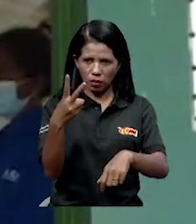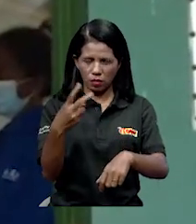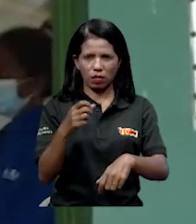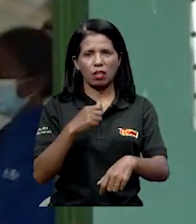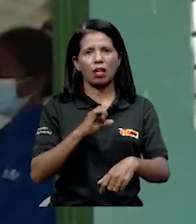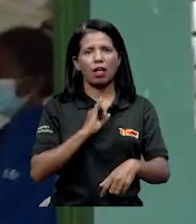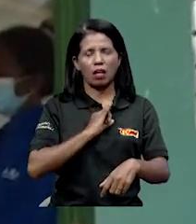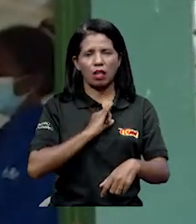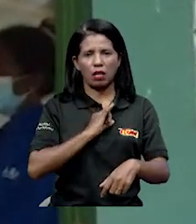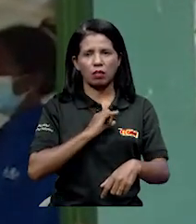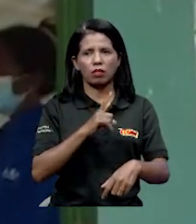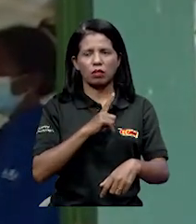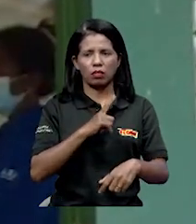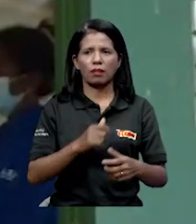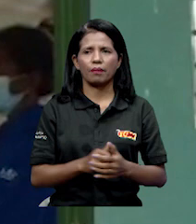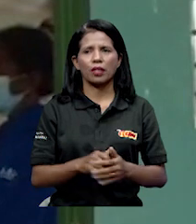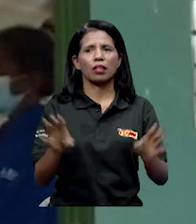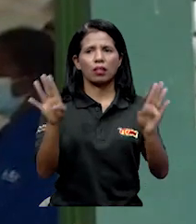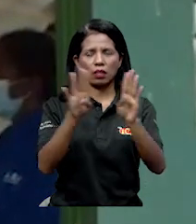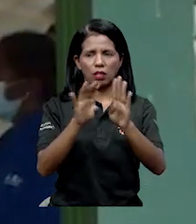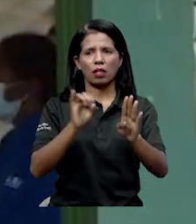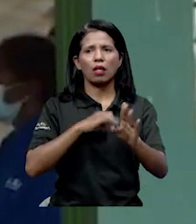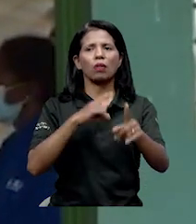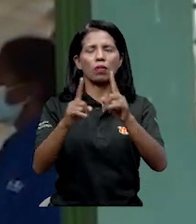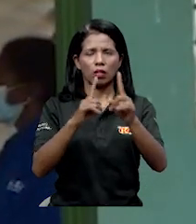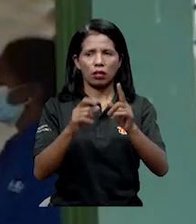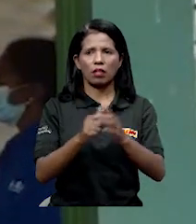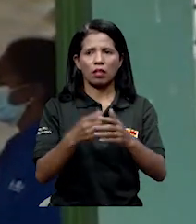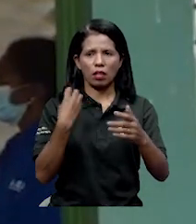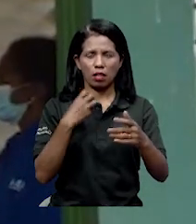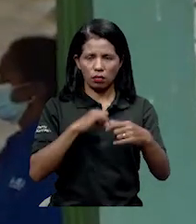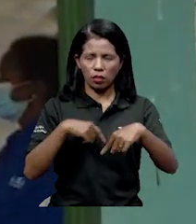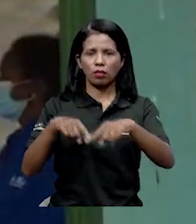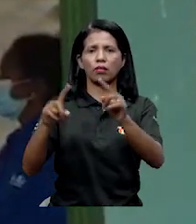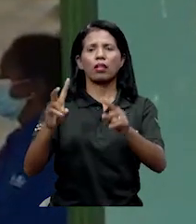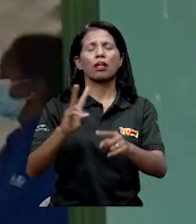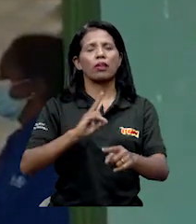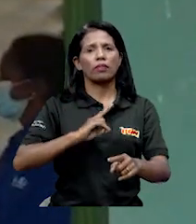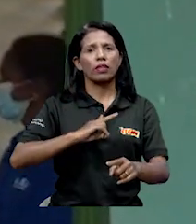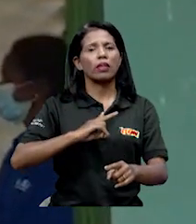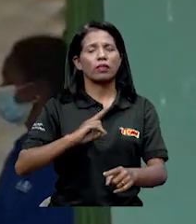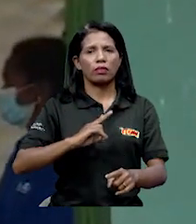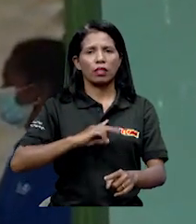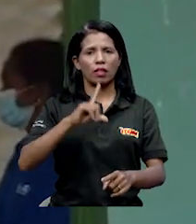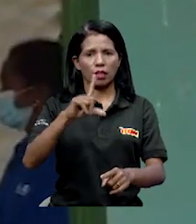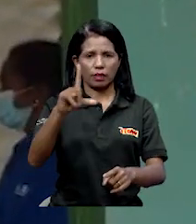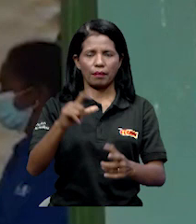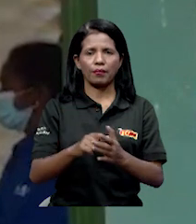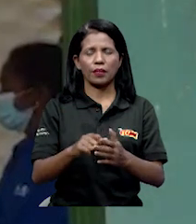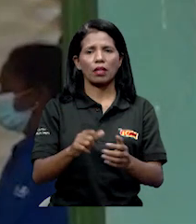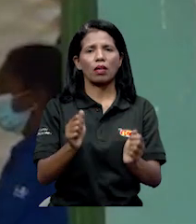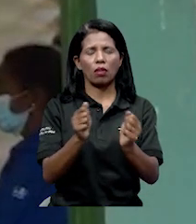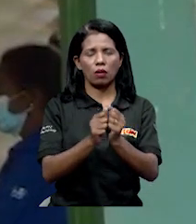sa dalar ma takau na ma ba konfirma tanto ne tambah hamus ba ben lan ne ma be ho ha ni papa